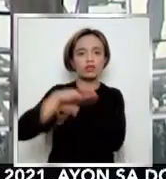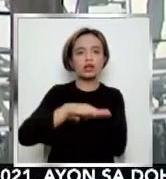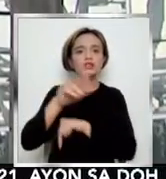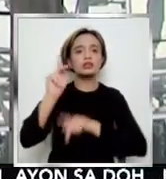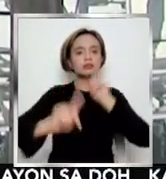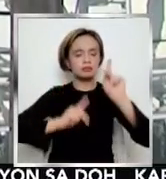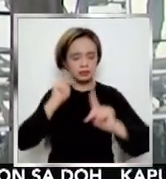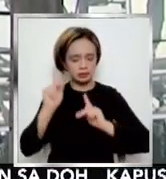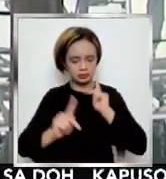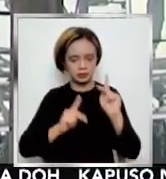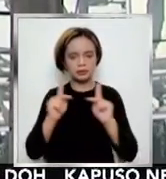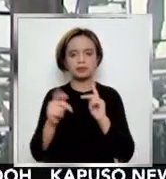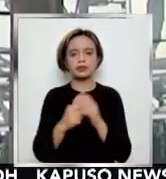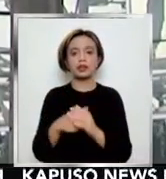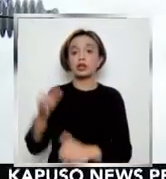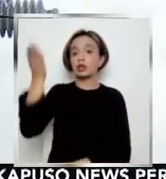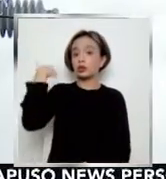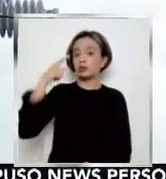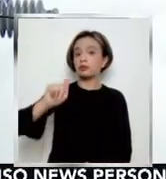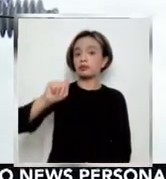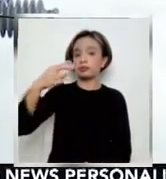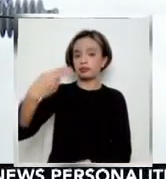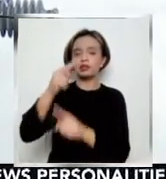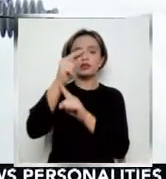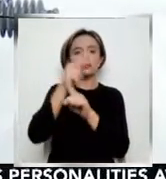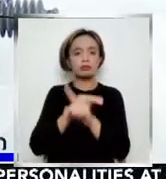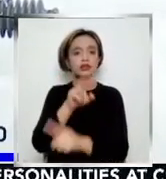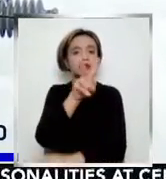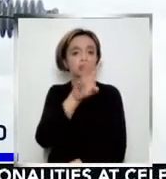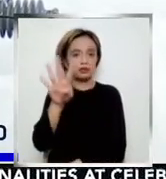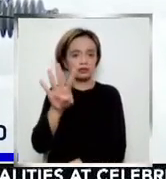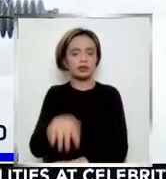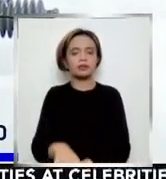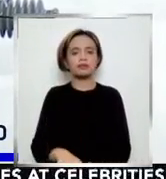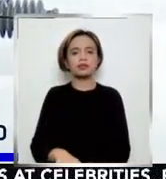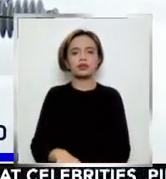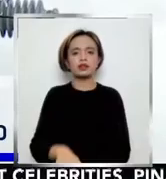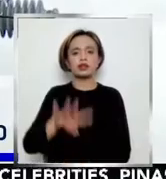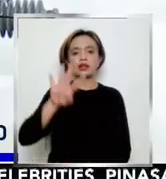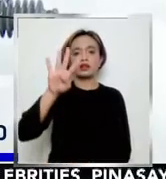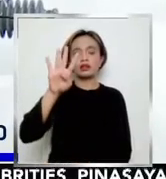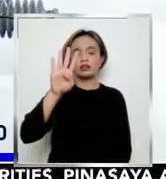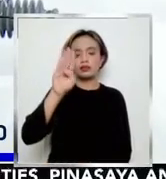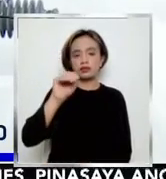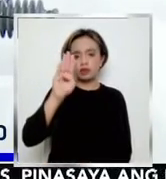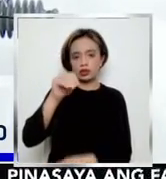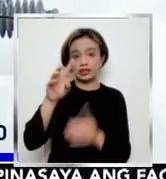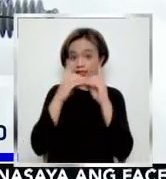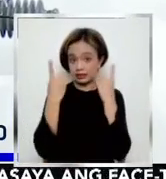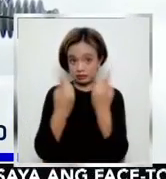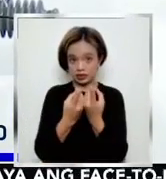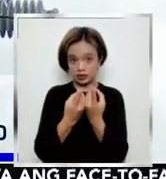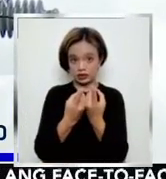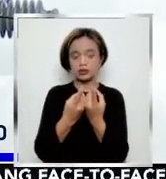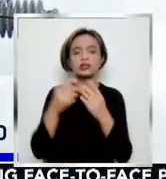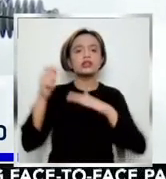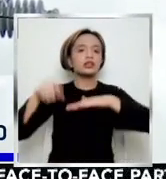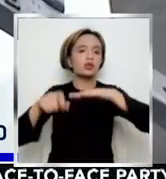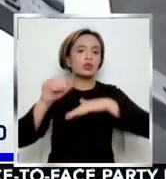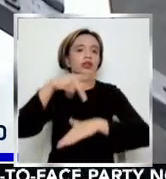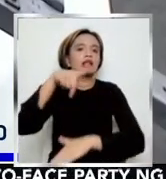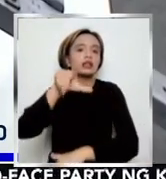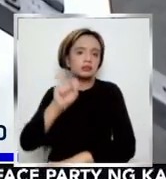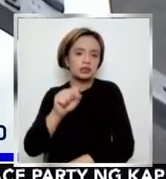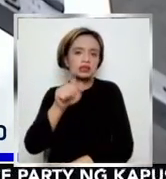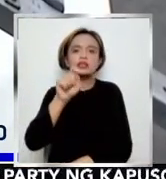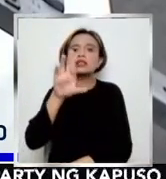Noong nakarang Webes, November 24, inilabas ng 14th Division ng Court of Appeals ang TRO kasunod ng petisyon ng San